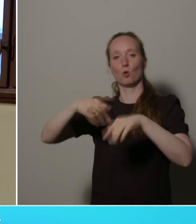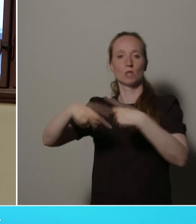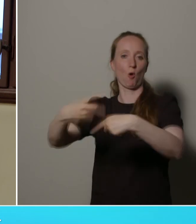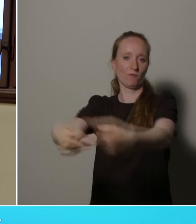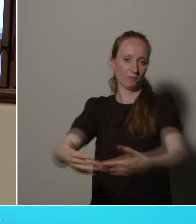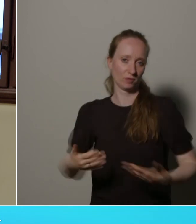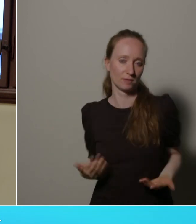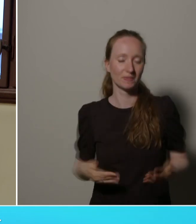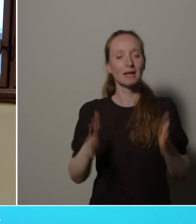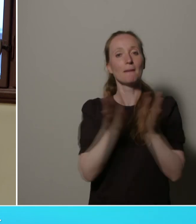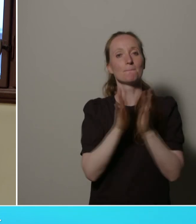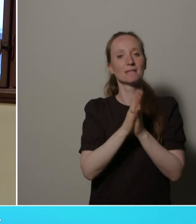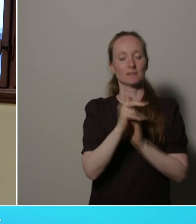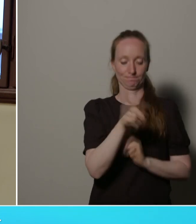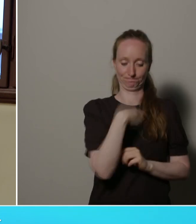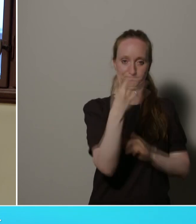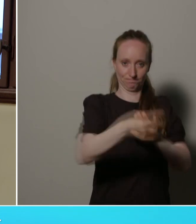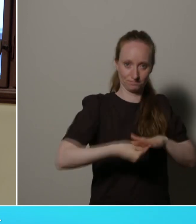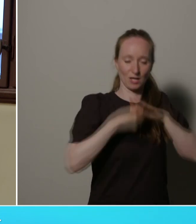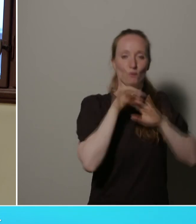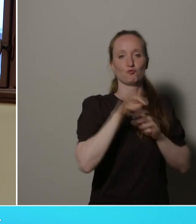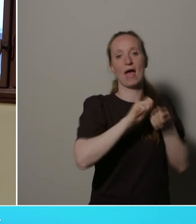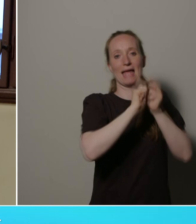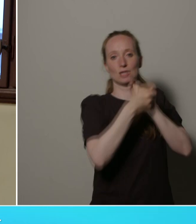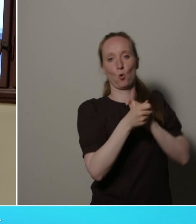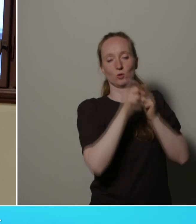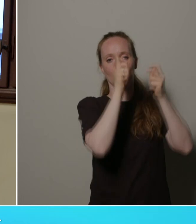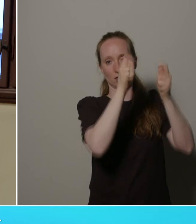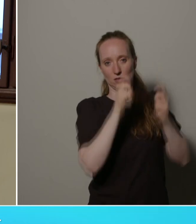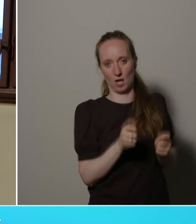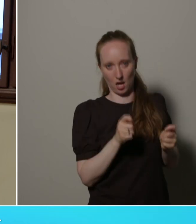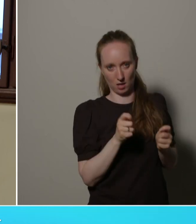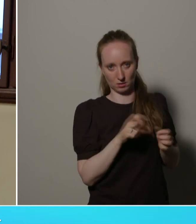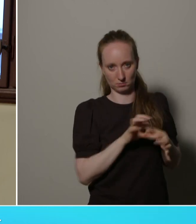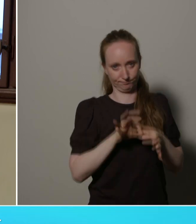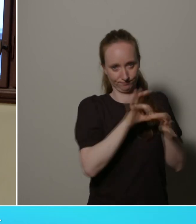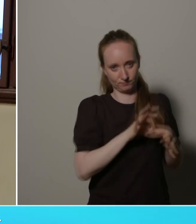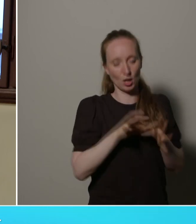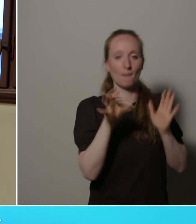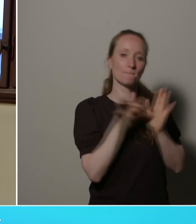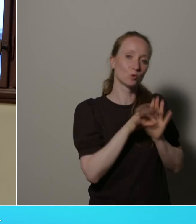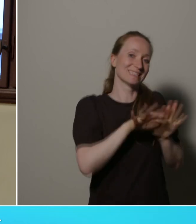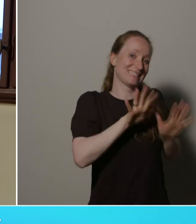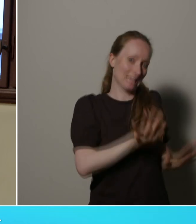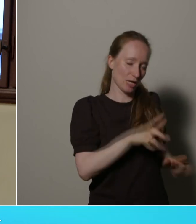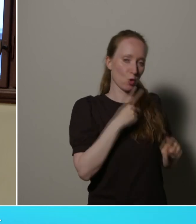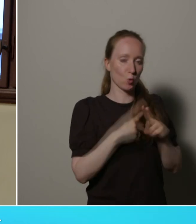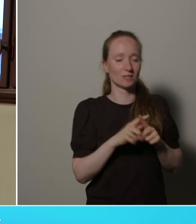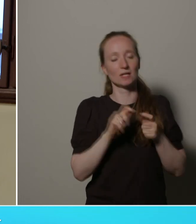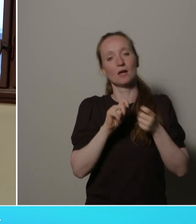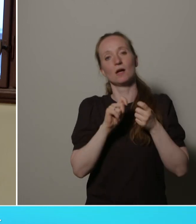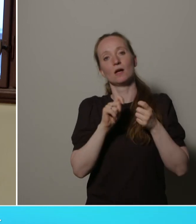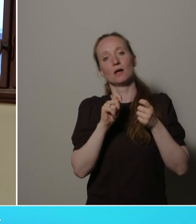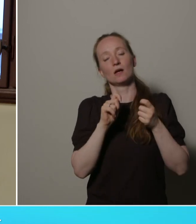Ich bitte um Ihre Zustimmung, also für unseren Änderungsantrag zu Punkt 10 und zu